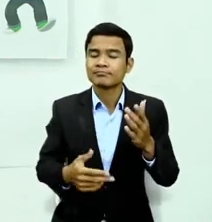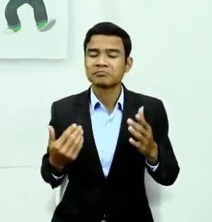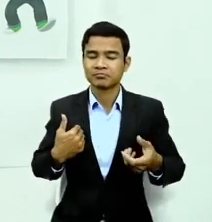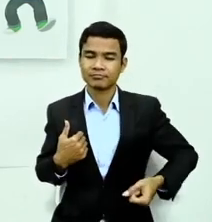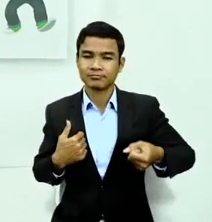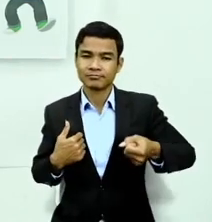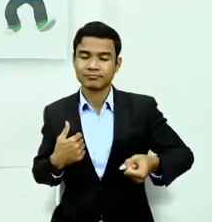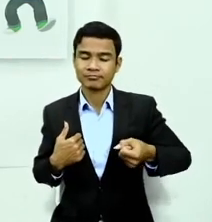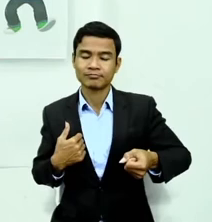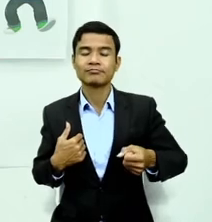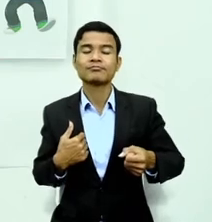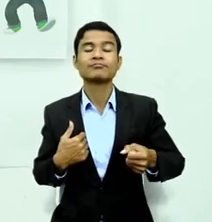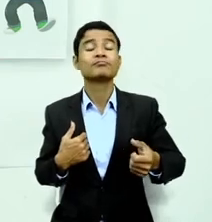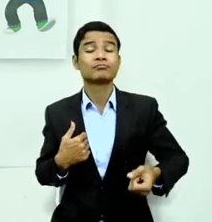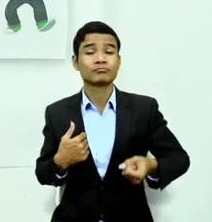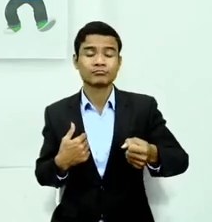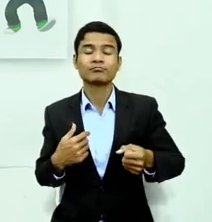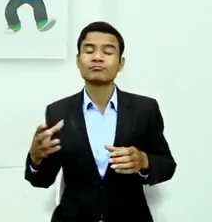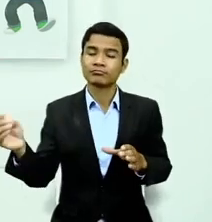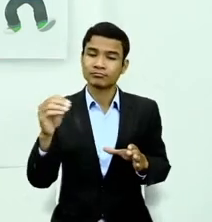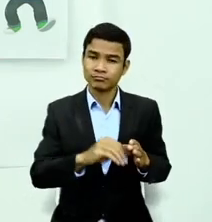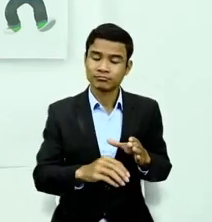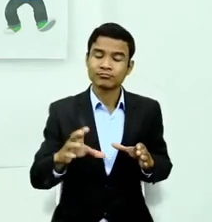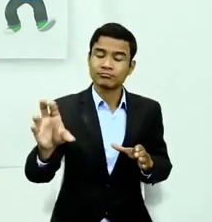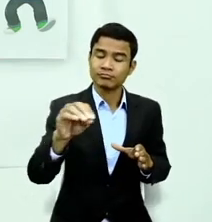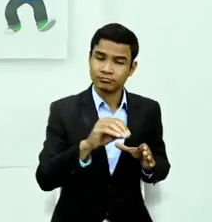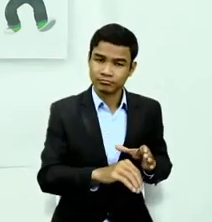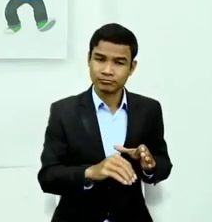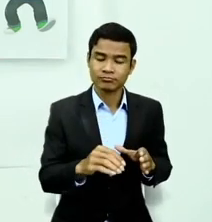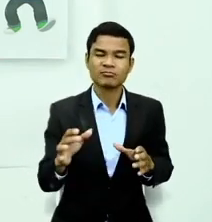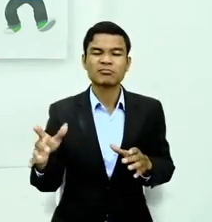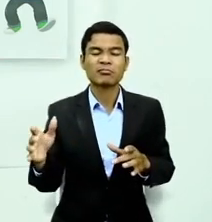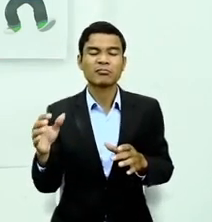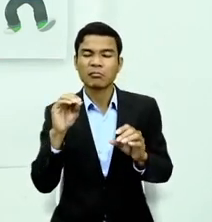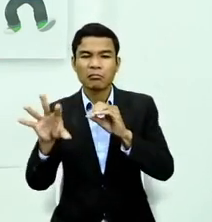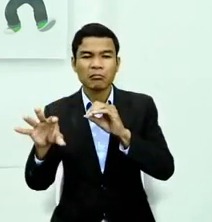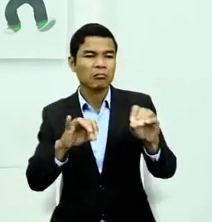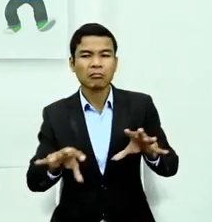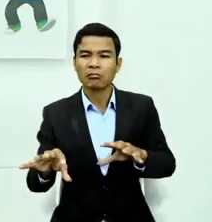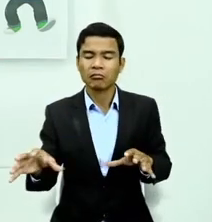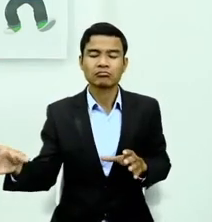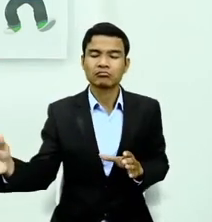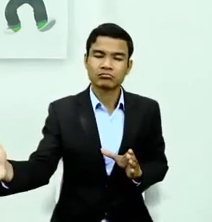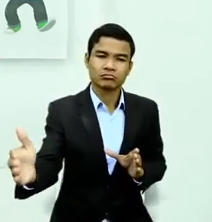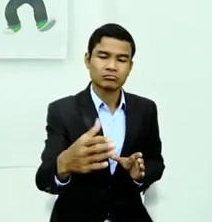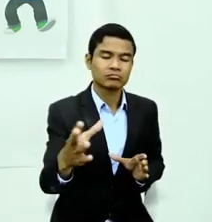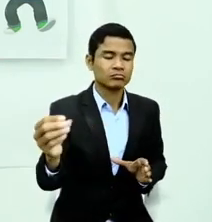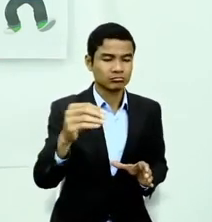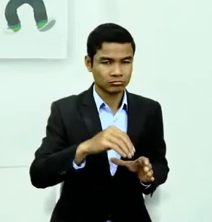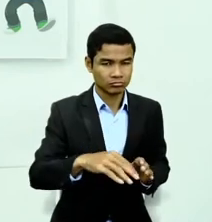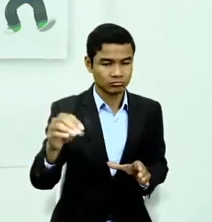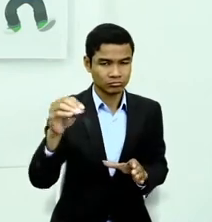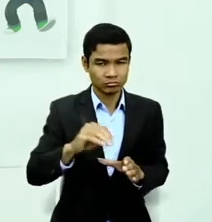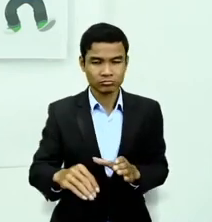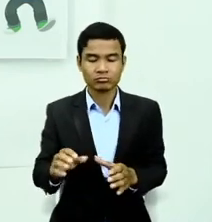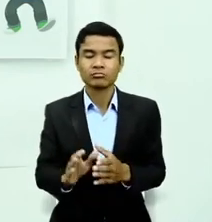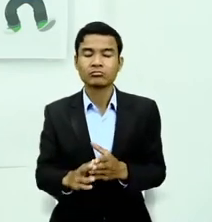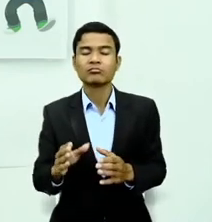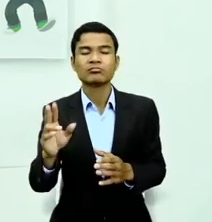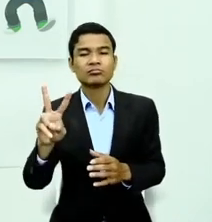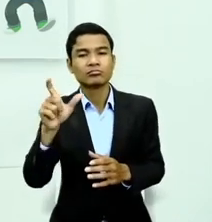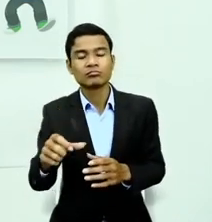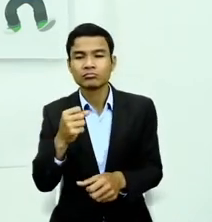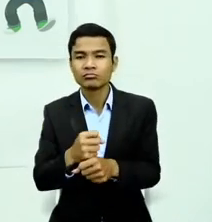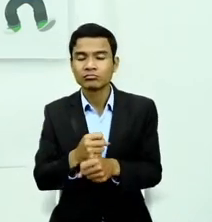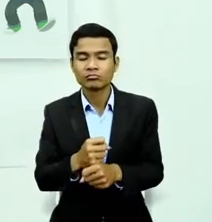đá. Chà, quật bà mố. Xùm ràm. Hai con cực tha vụ quật ná. Chà. Pin nè nắng cọt phơi cà nghe